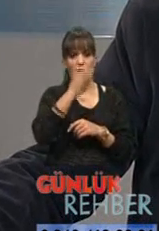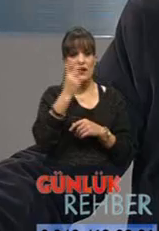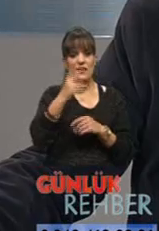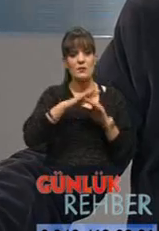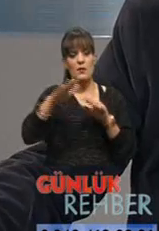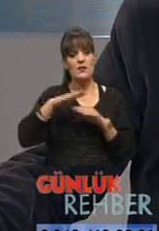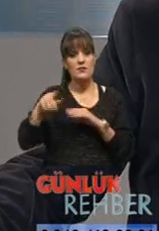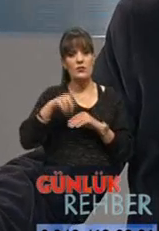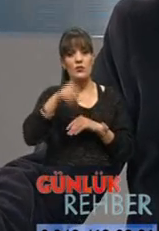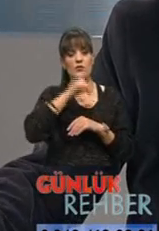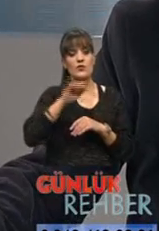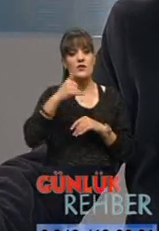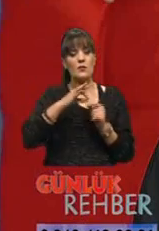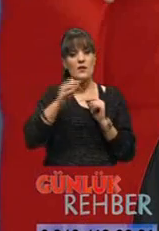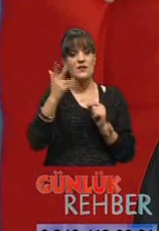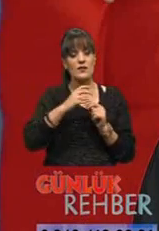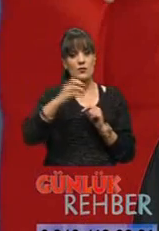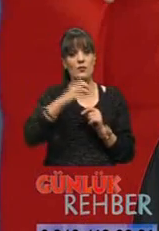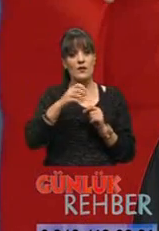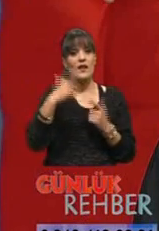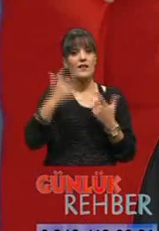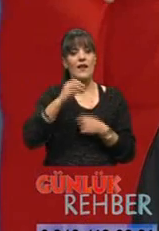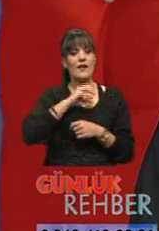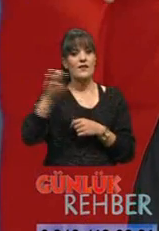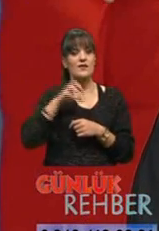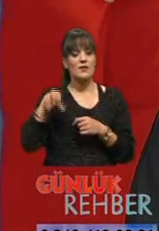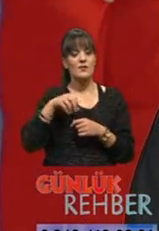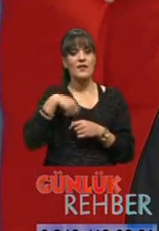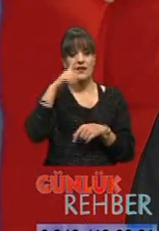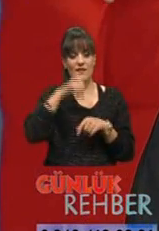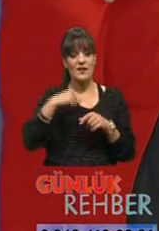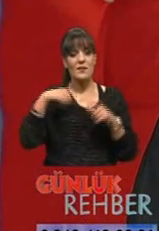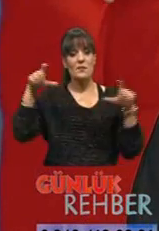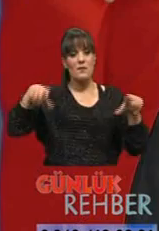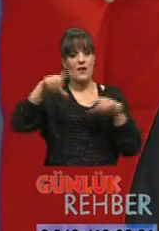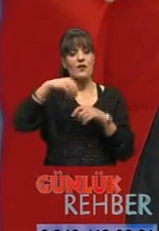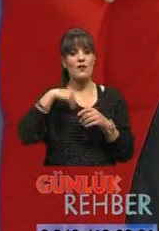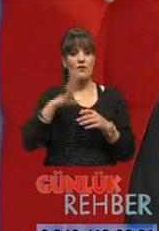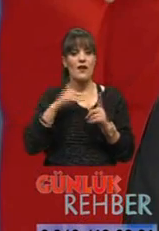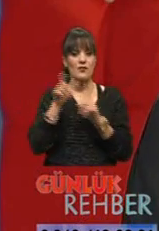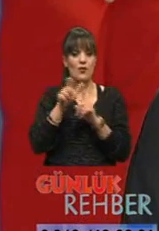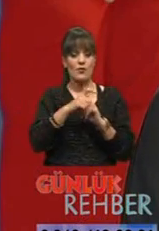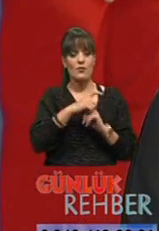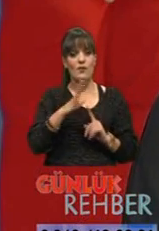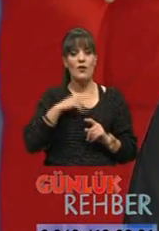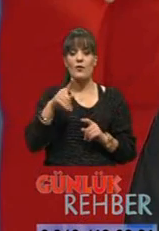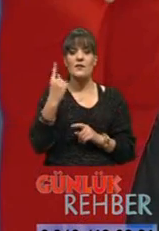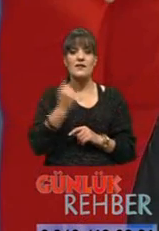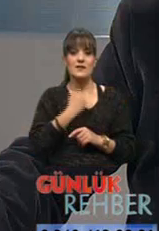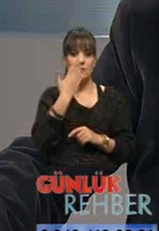masayla. O 100 kilometre hızla giden topun hangi vitrine çarpacağına dikkat edin. Yok panolarımız var. Merak panolarımız var mı? Orada bir sıkıntı